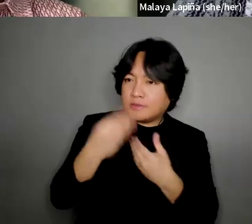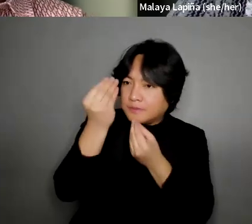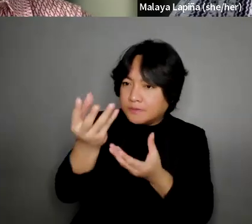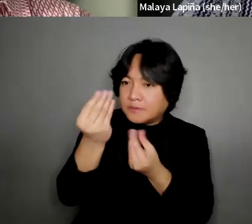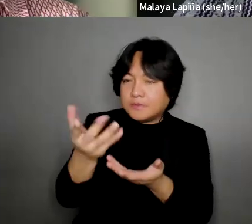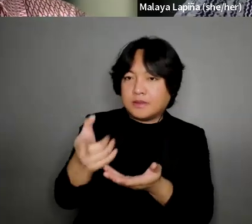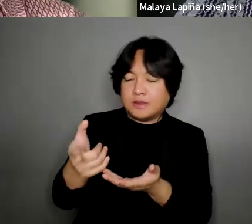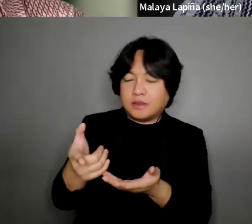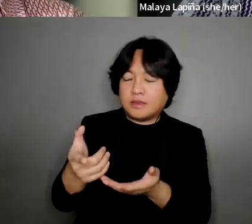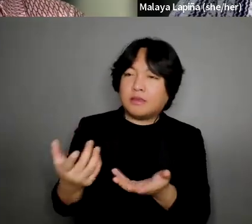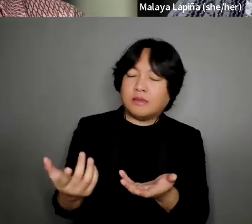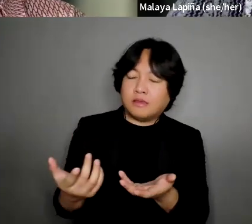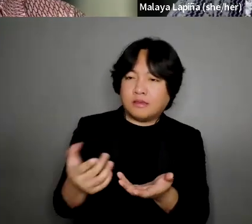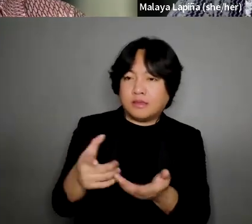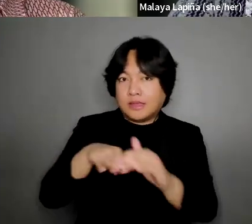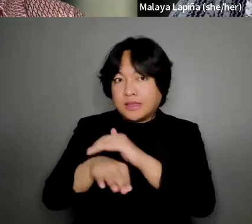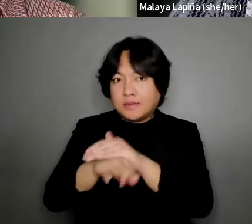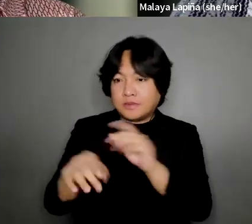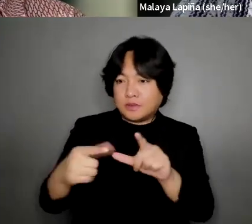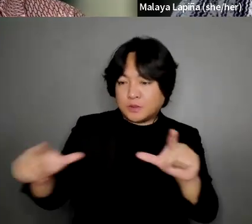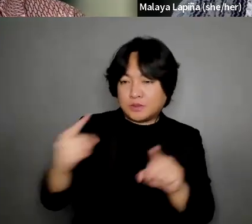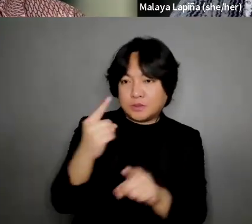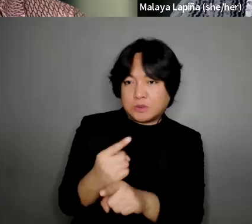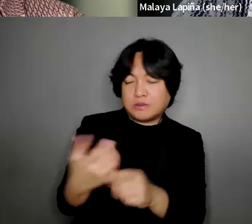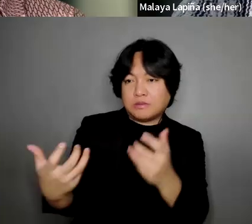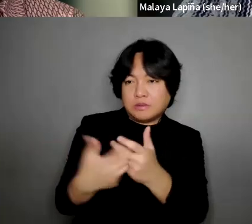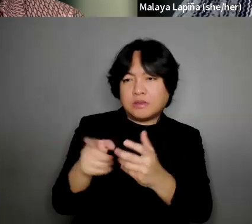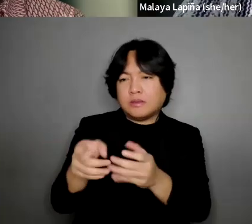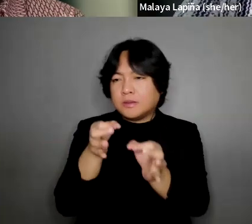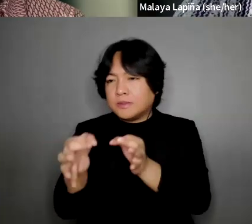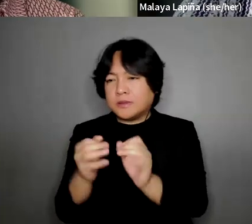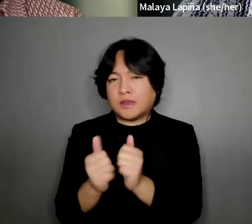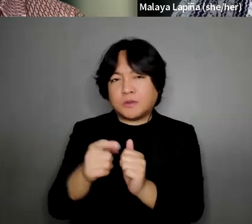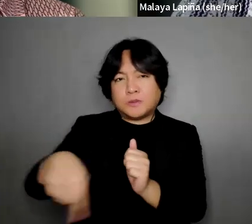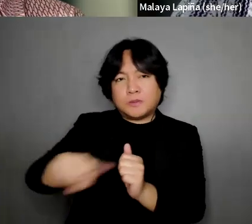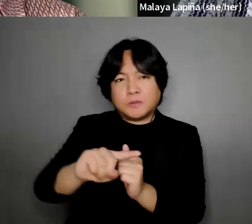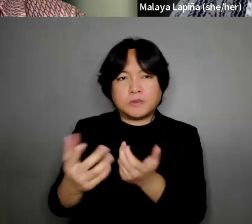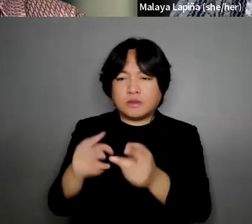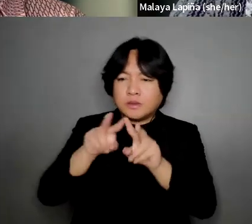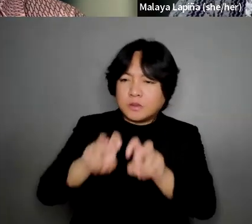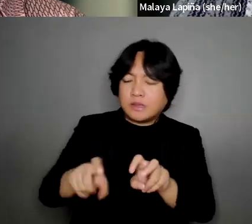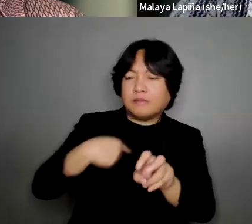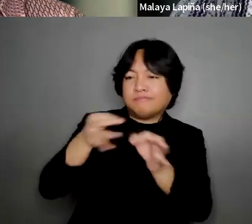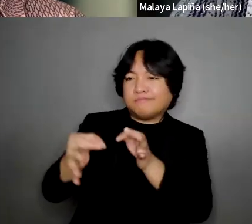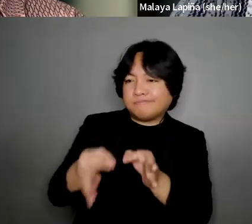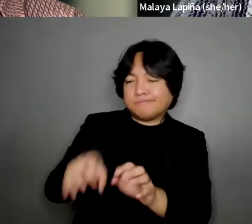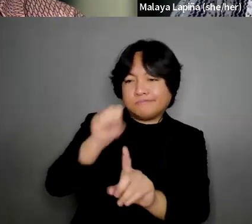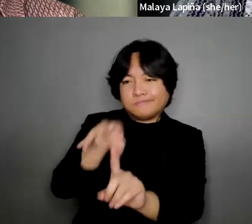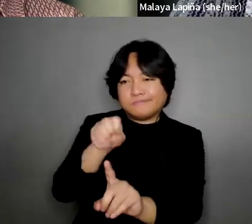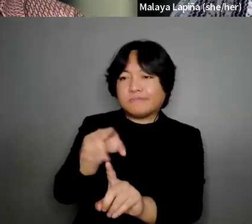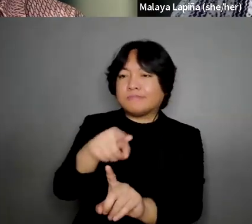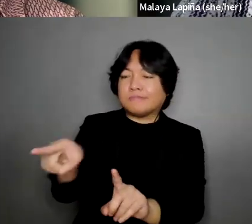no, accessible ba yung language, paano mo ini-explain dun sa mga informants kung ano yung research, ano yung gains nila